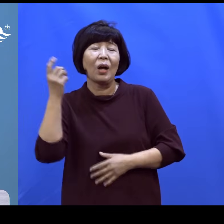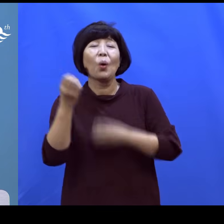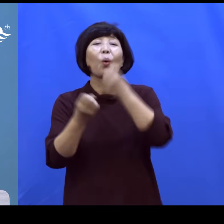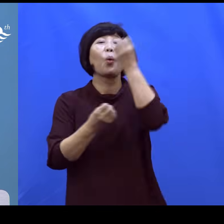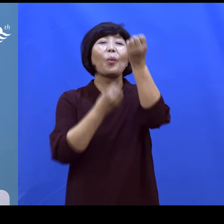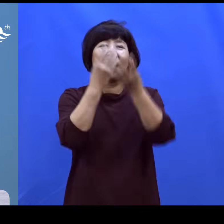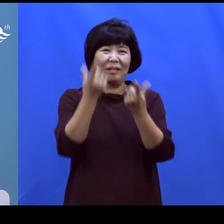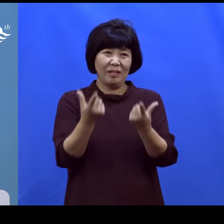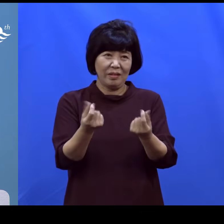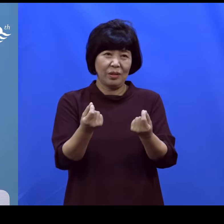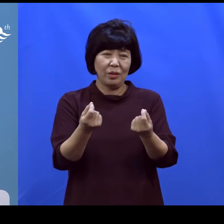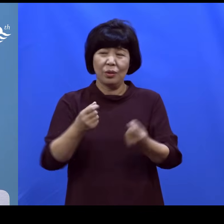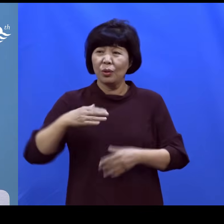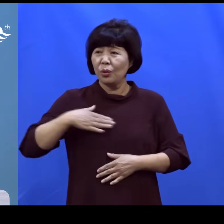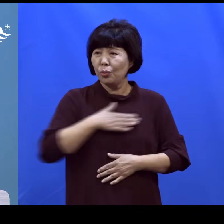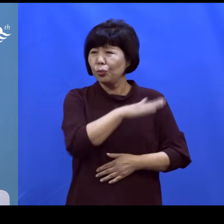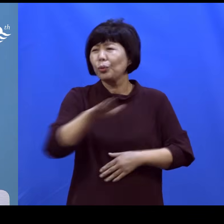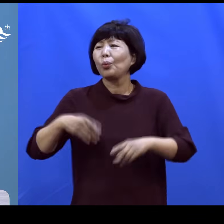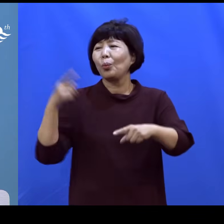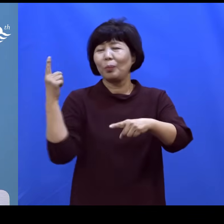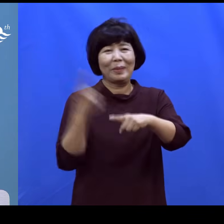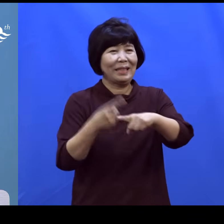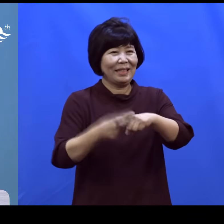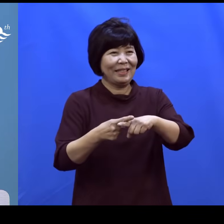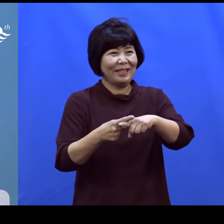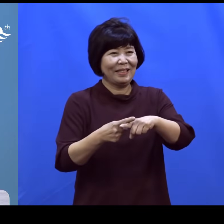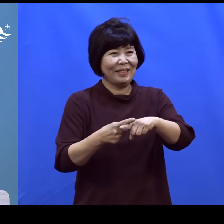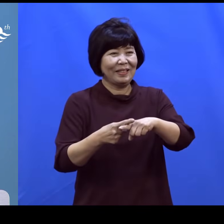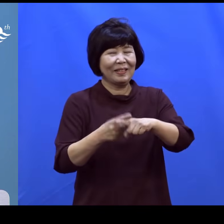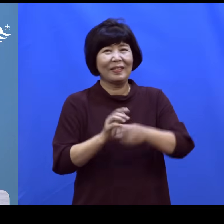것입니다. 사랑하는 성도 여러분,